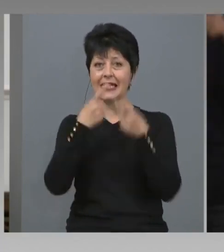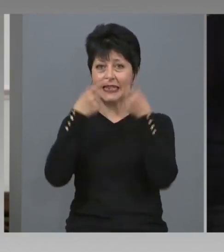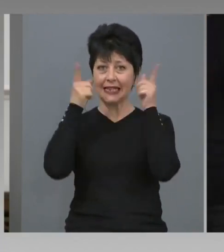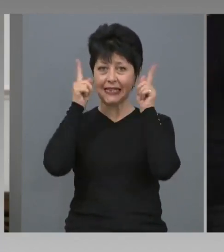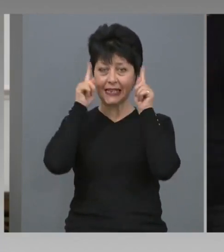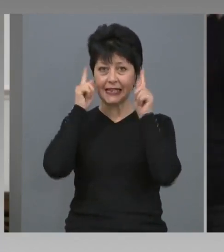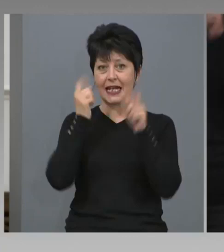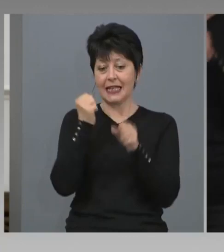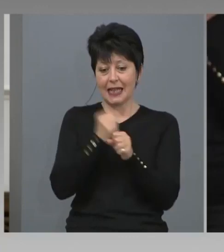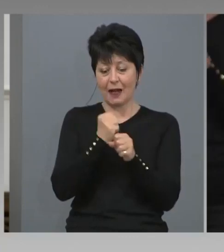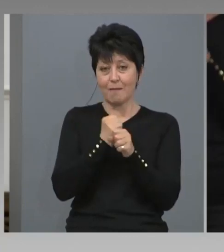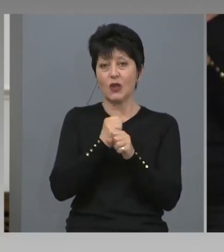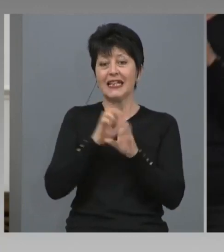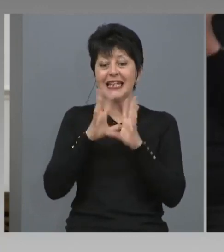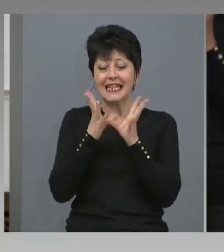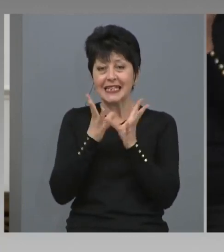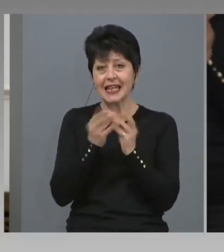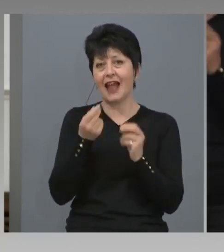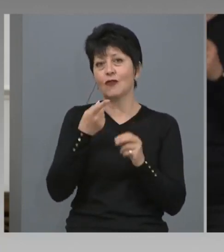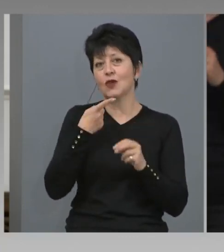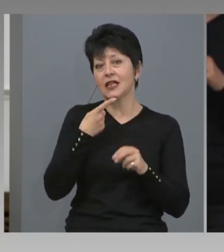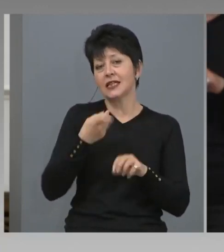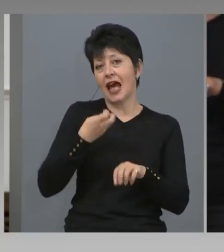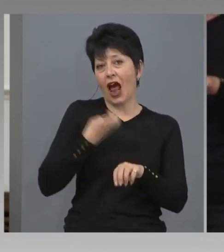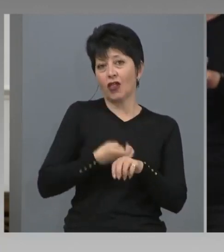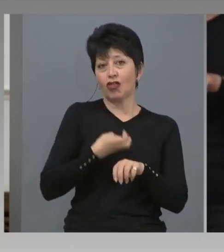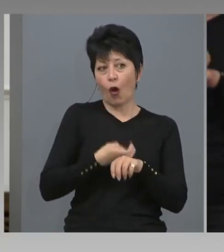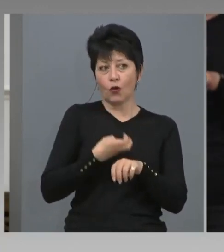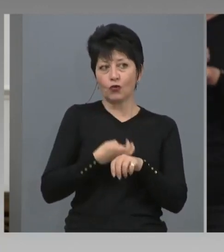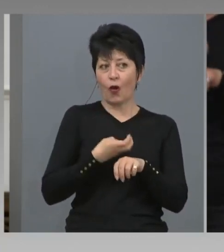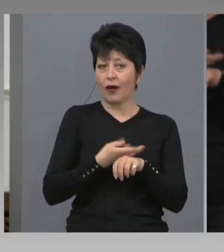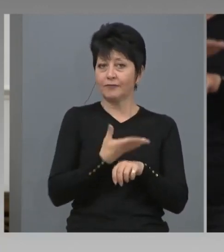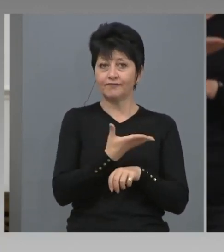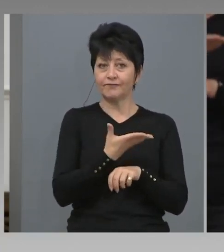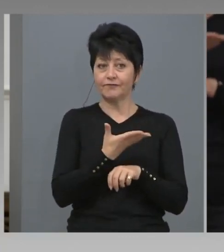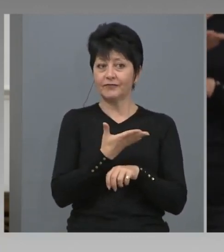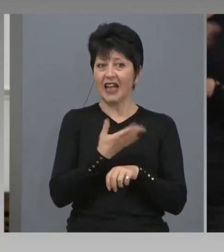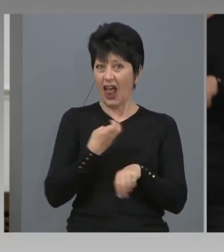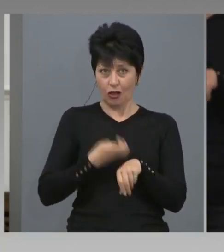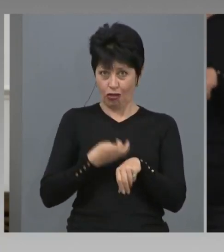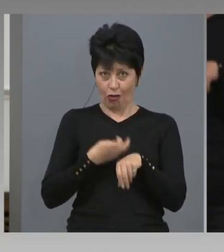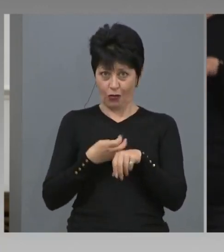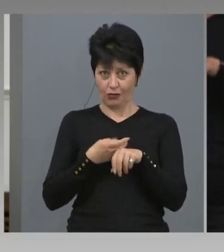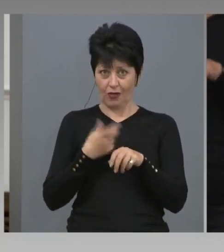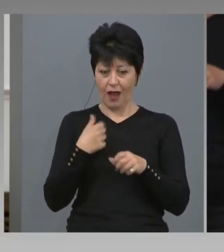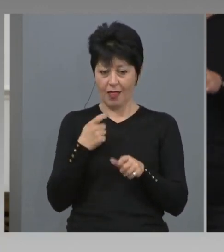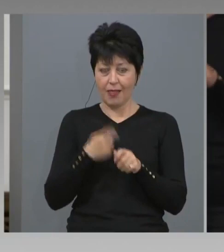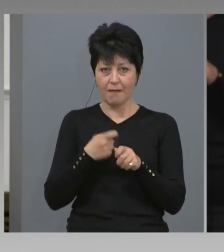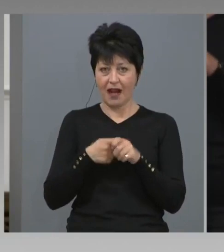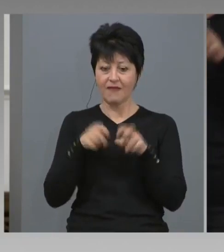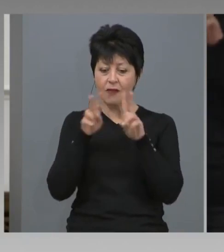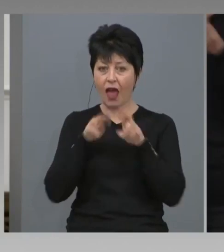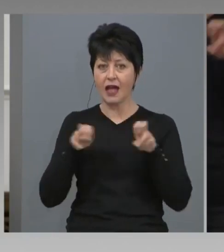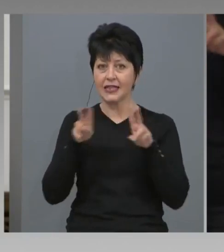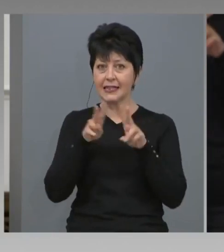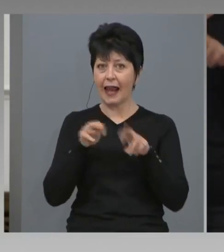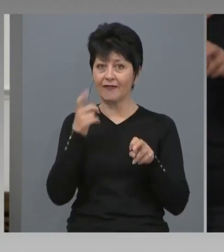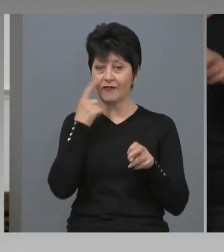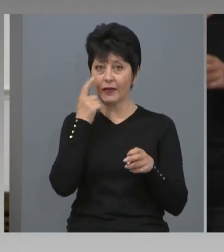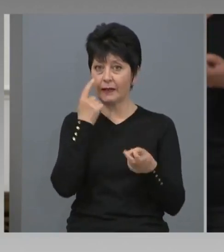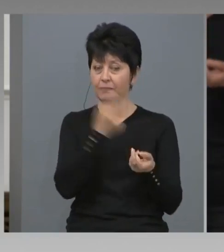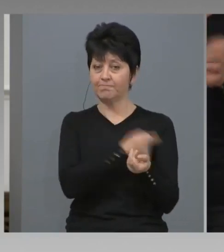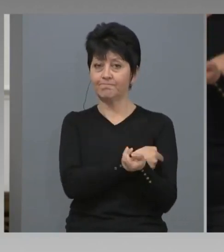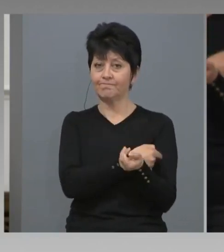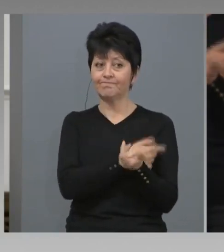селото. А този лекар на селото е лекар и на съседни села. Изследван ли е човека или не, самия лекар? За